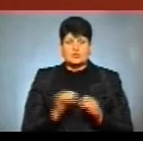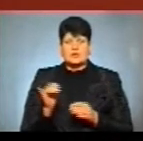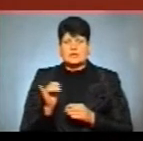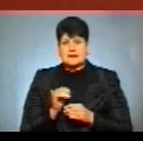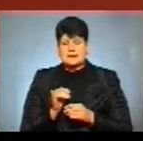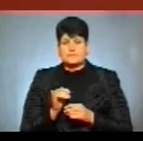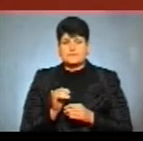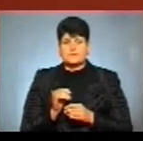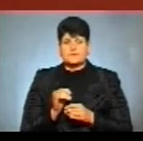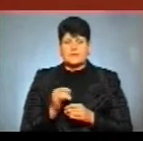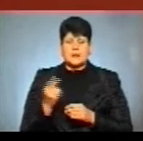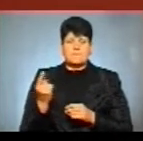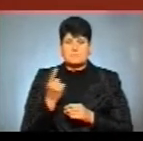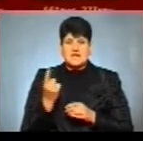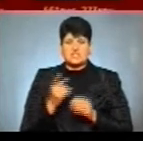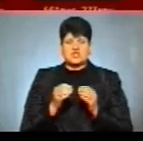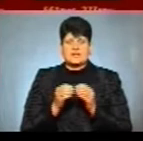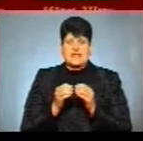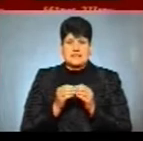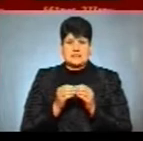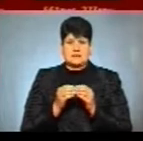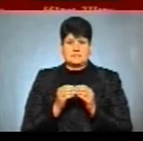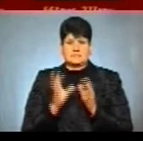і, власне, також в першій десятці